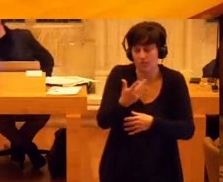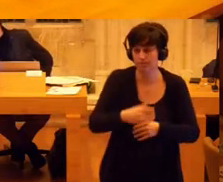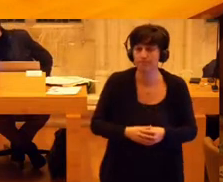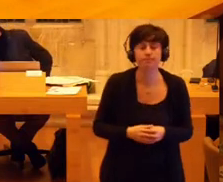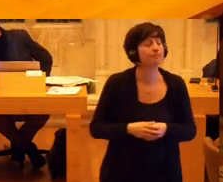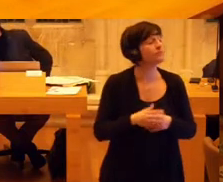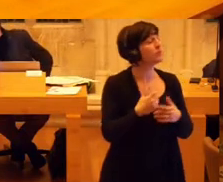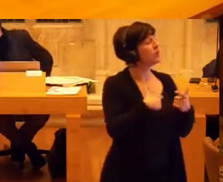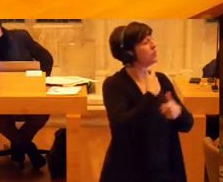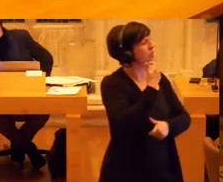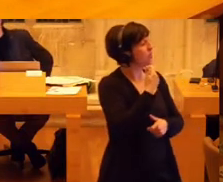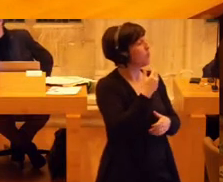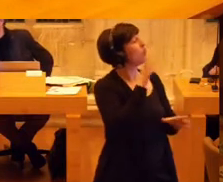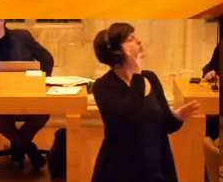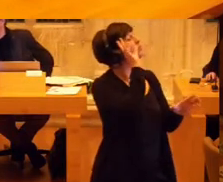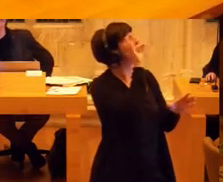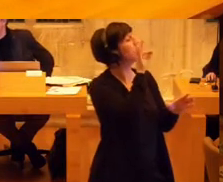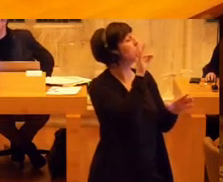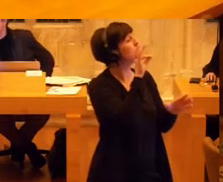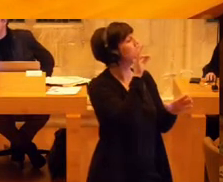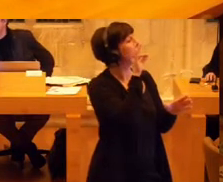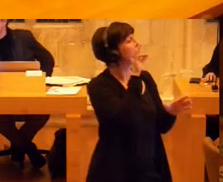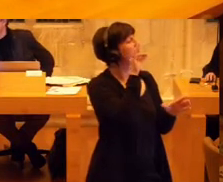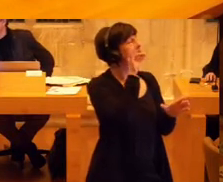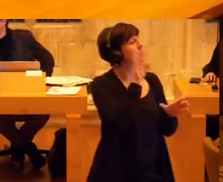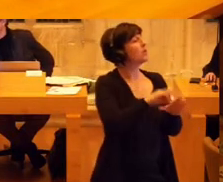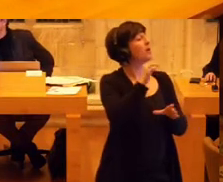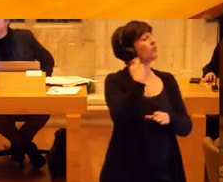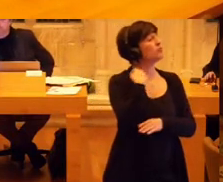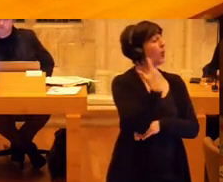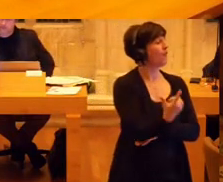Bon, sur la délibération, merci. Sur la délibération numéro 20, donc